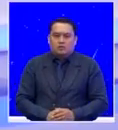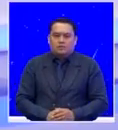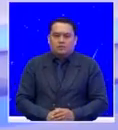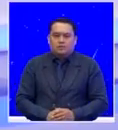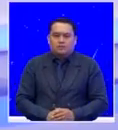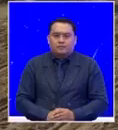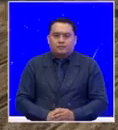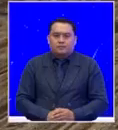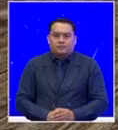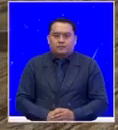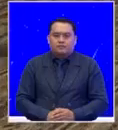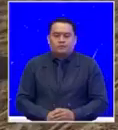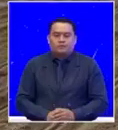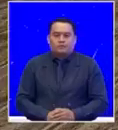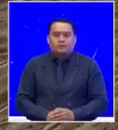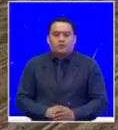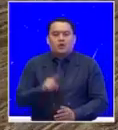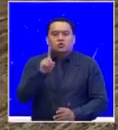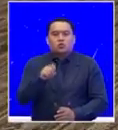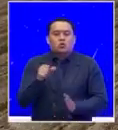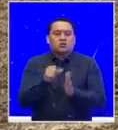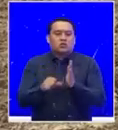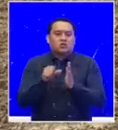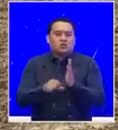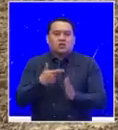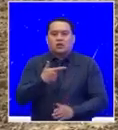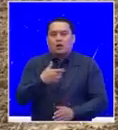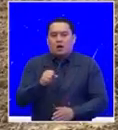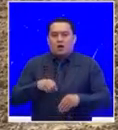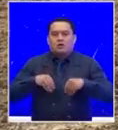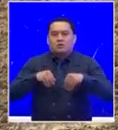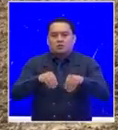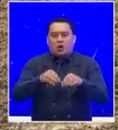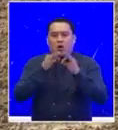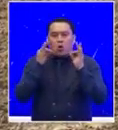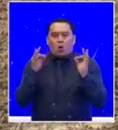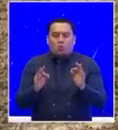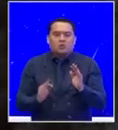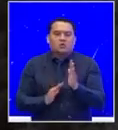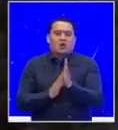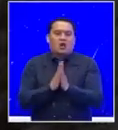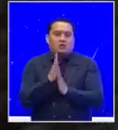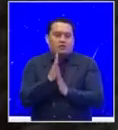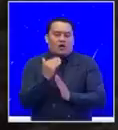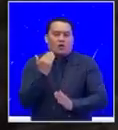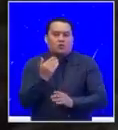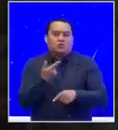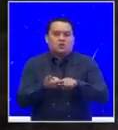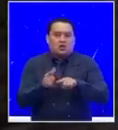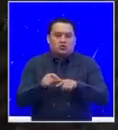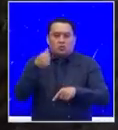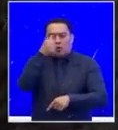Анитов. 160 гектаров сладкого корнеплода намерен засеять опытный свекловод Калибек Алпыспаев в текущем